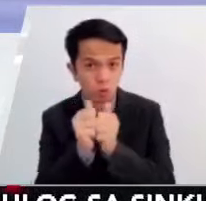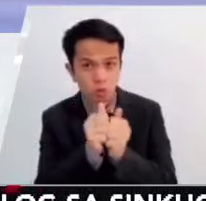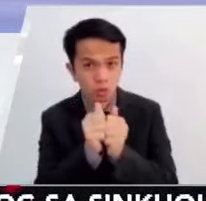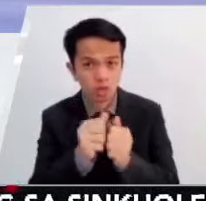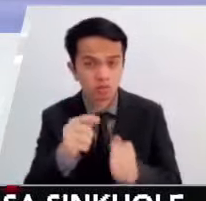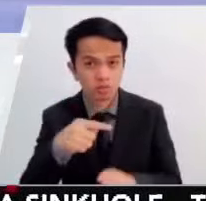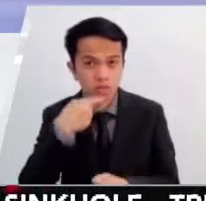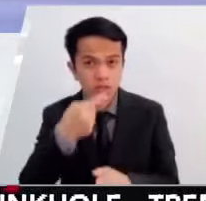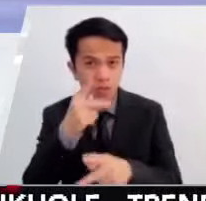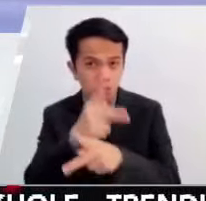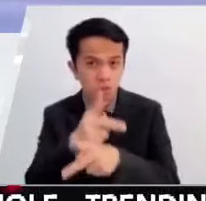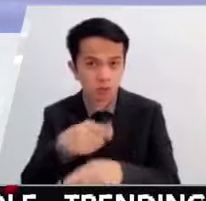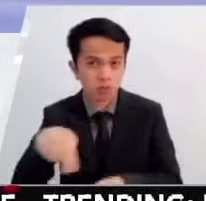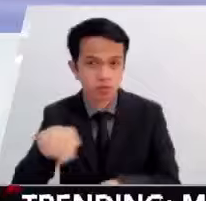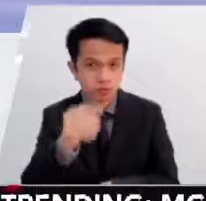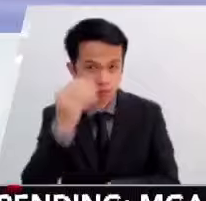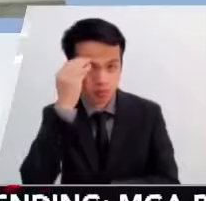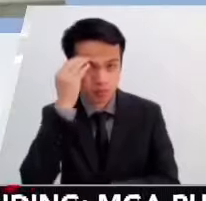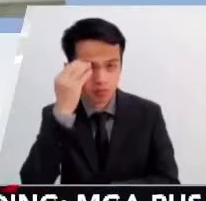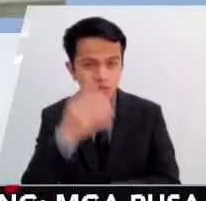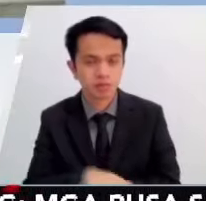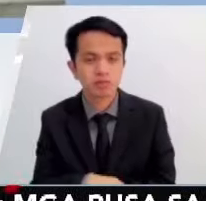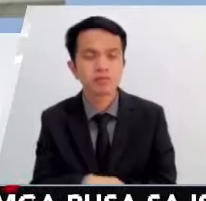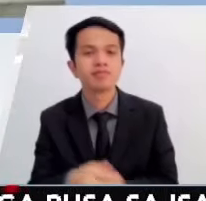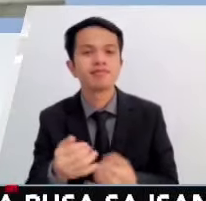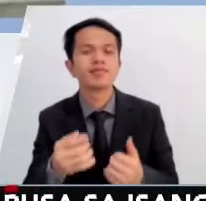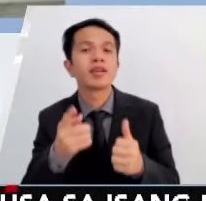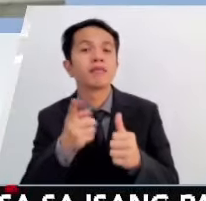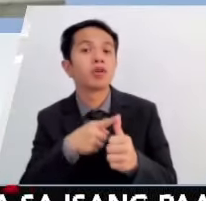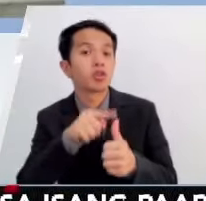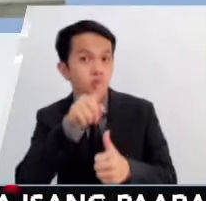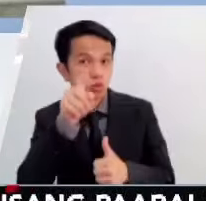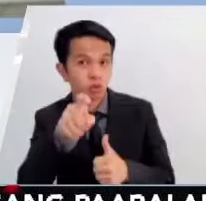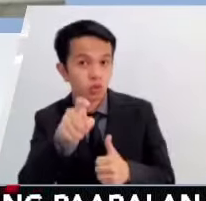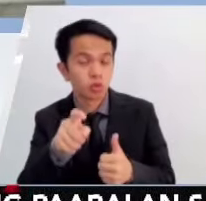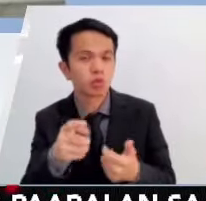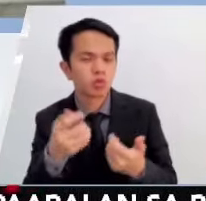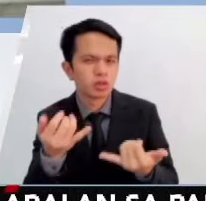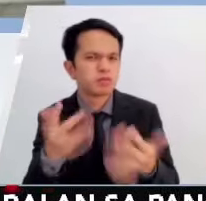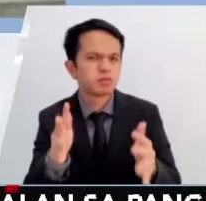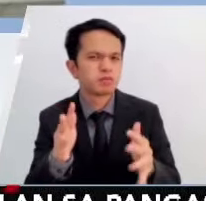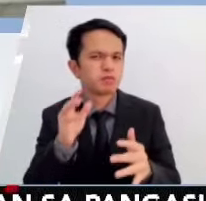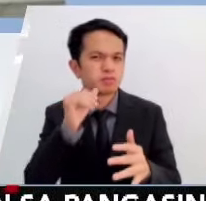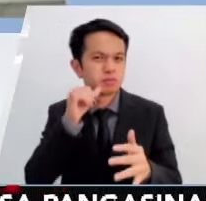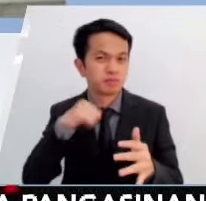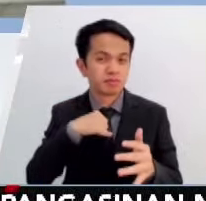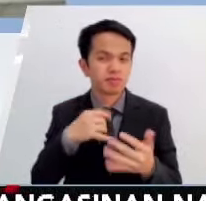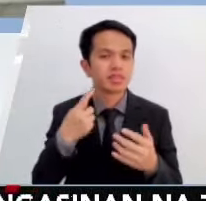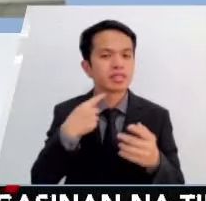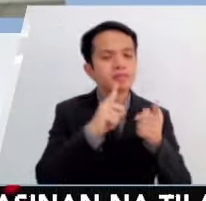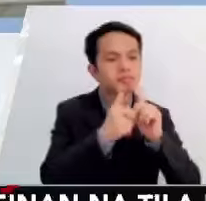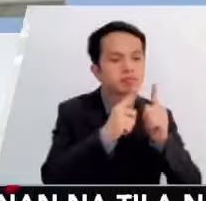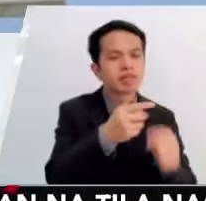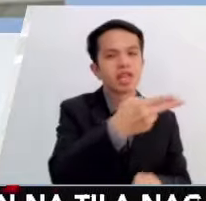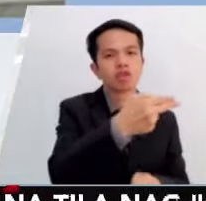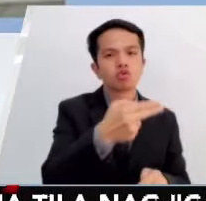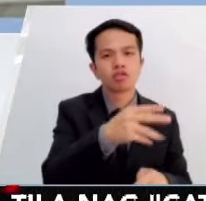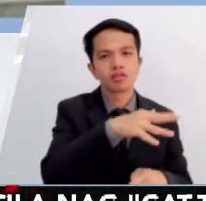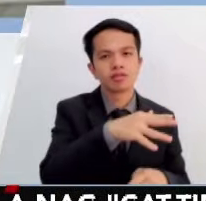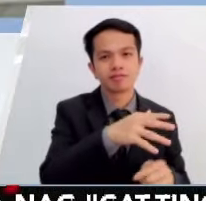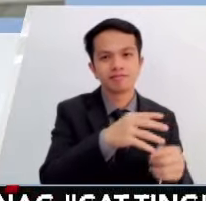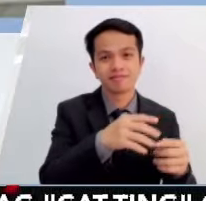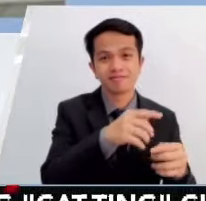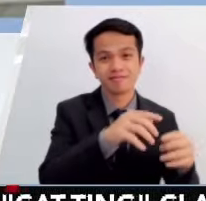kanya? Doon sa unang tanong, kagabi po ay nakipagbigay-ugnayan tayo sa mga Indonesian counterparts natin.